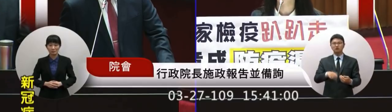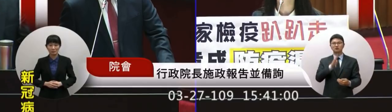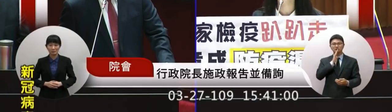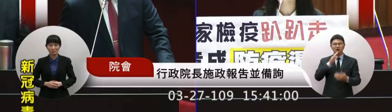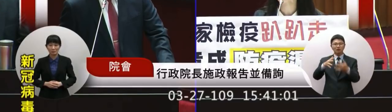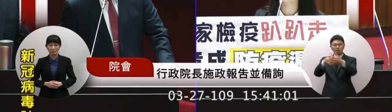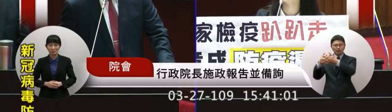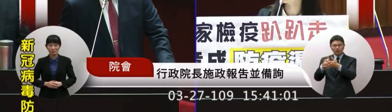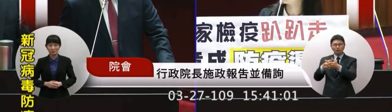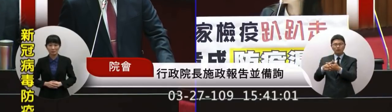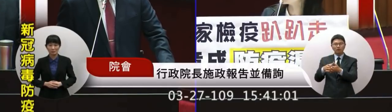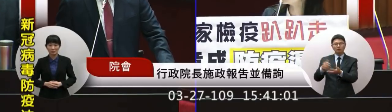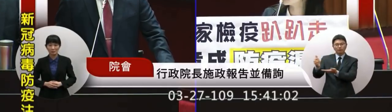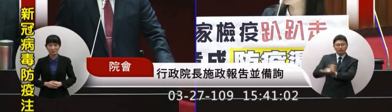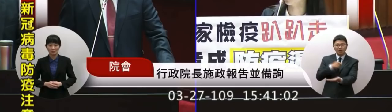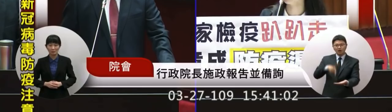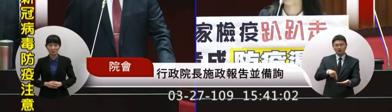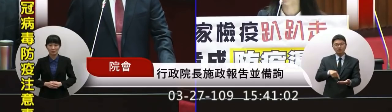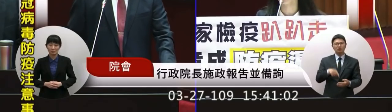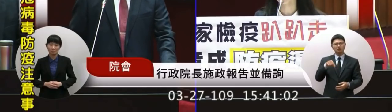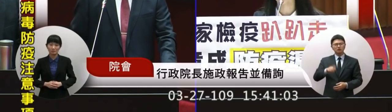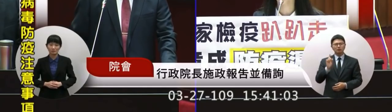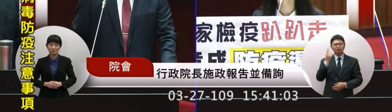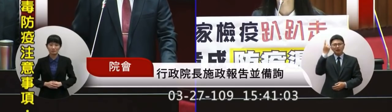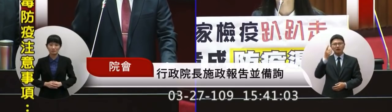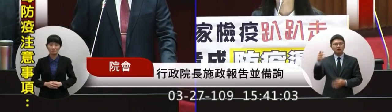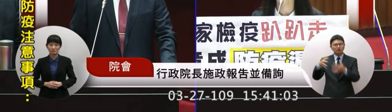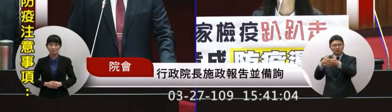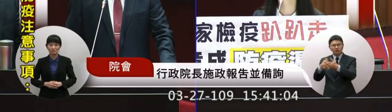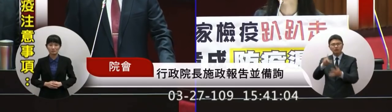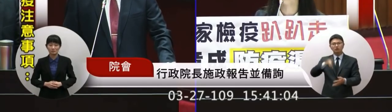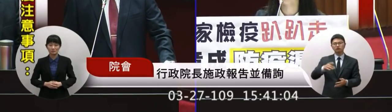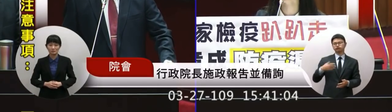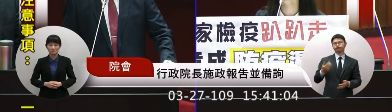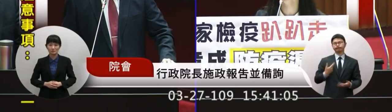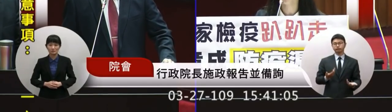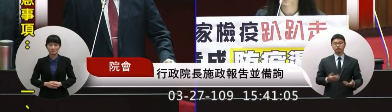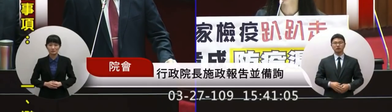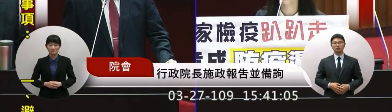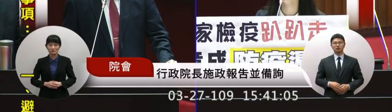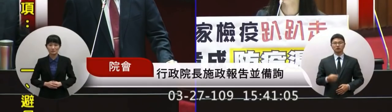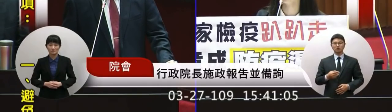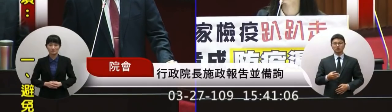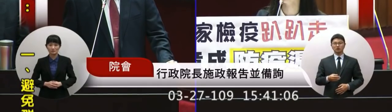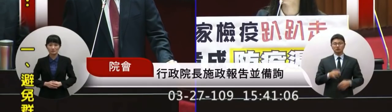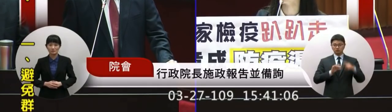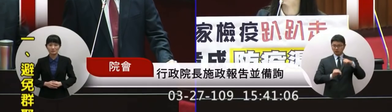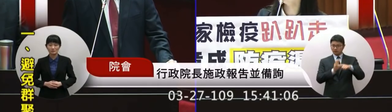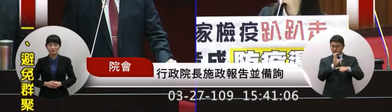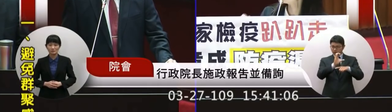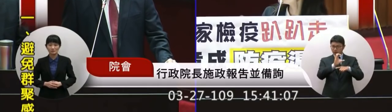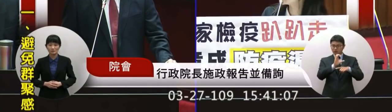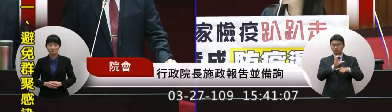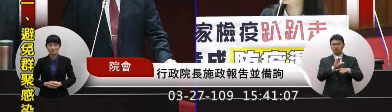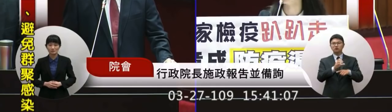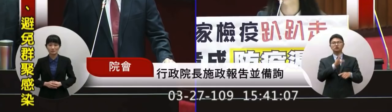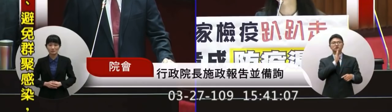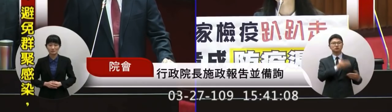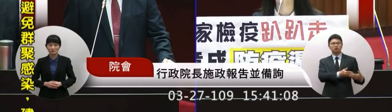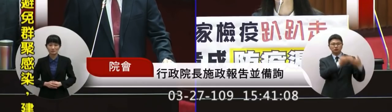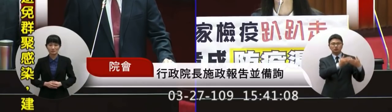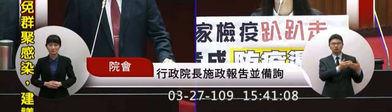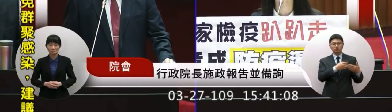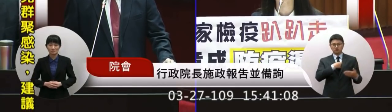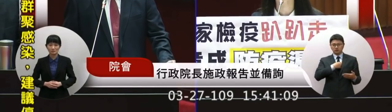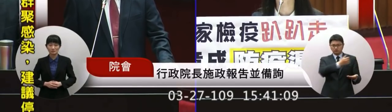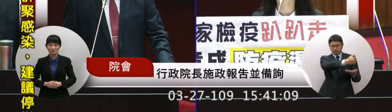回来的。我不知道它的发源地到底是美国还是哪里，因为据我了解，目前我们大部分90%都从中国进口。可是这样子的